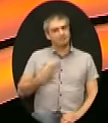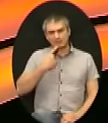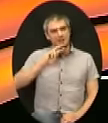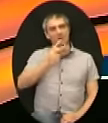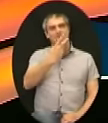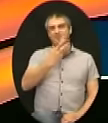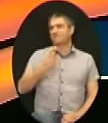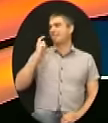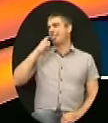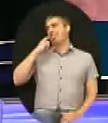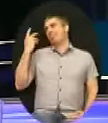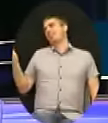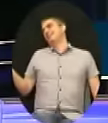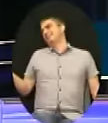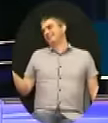פעם.